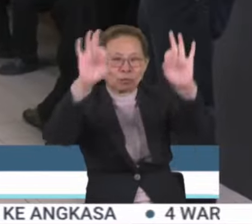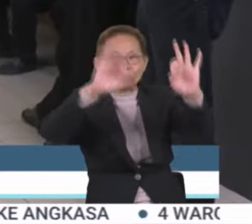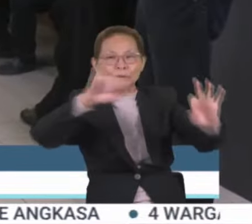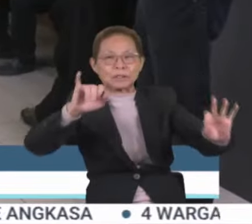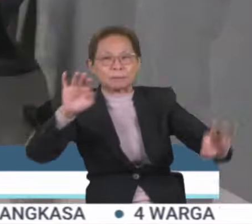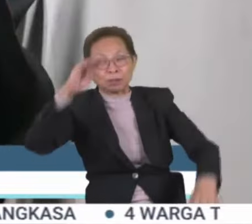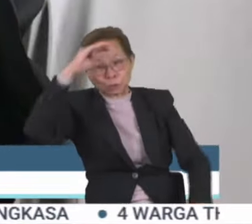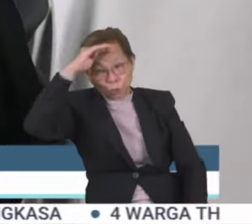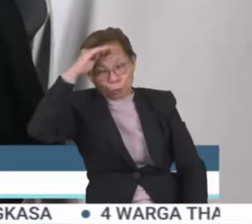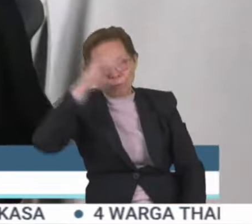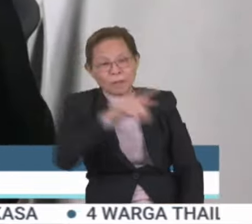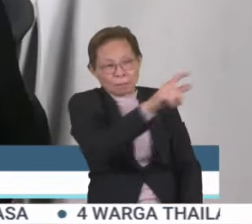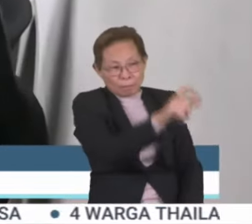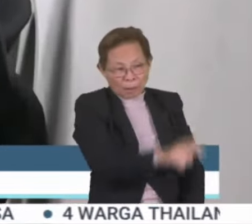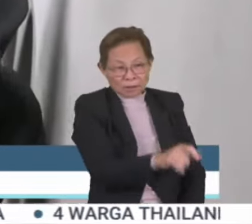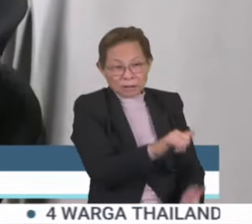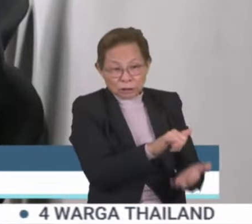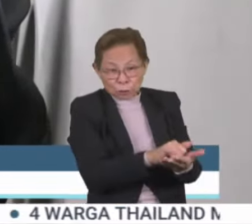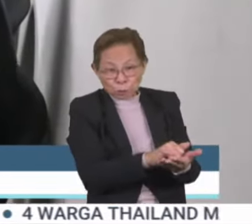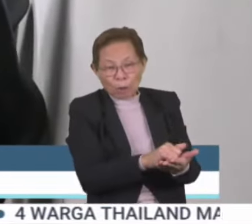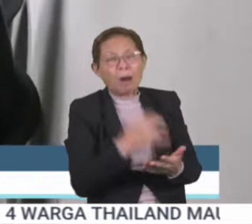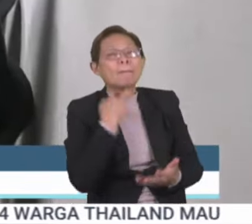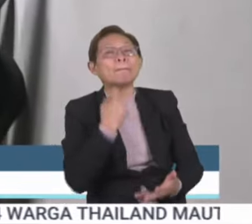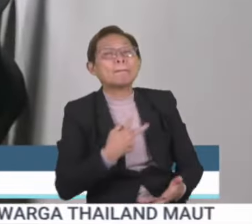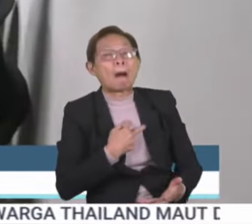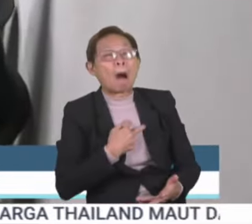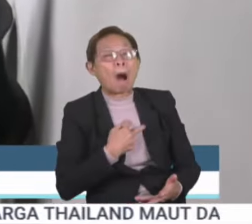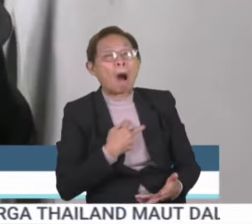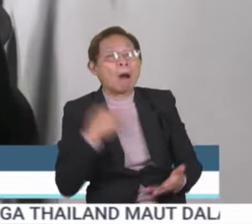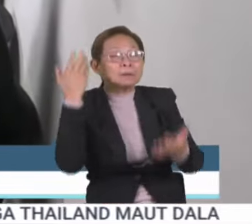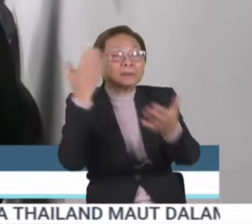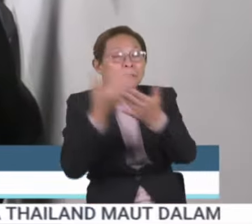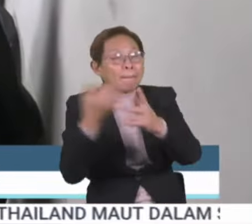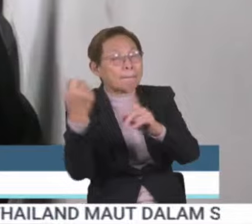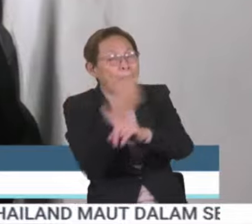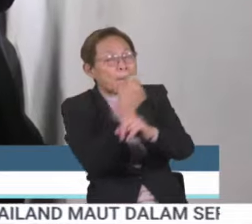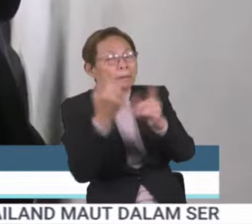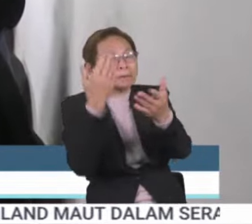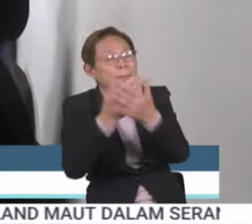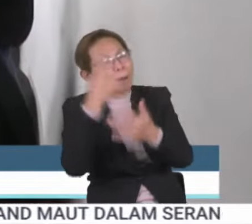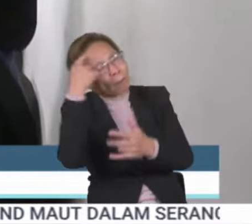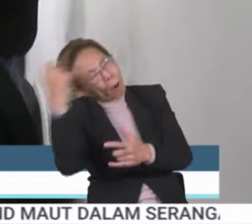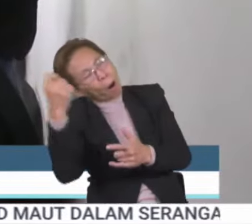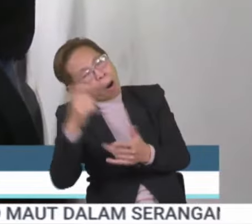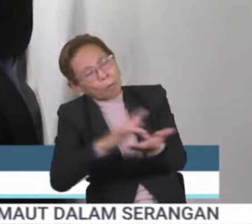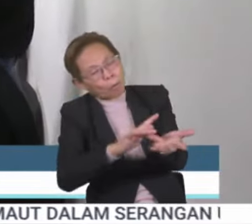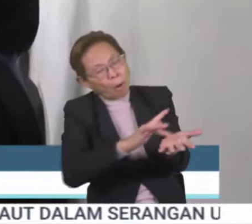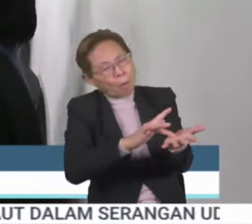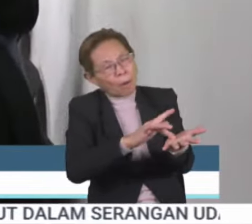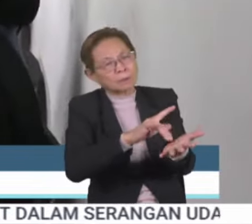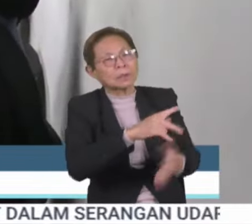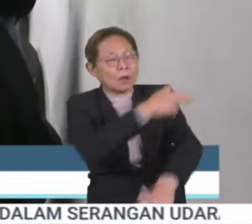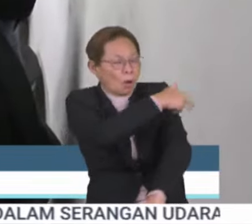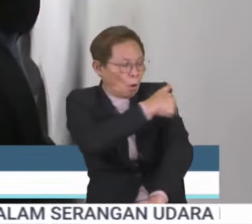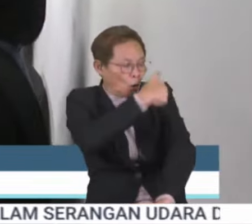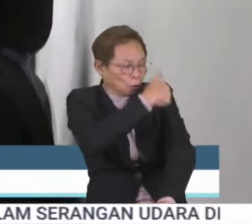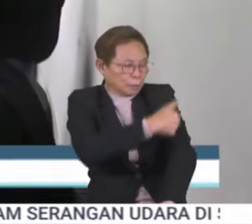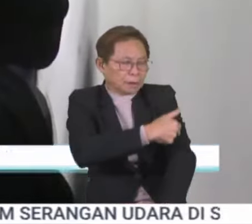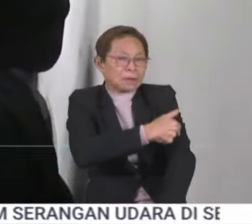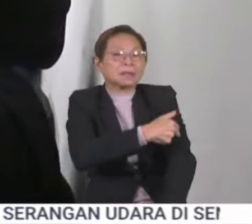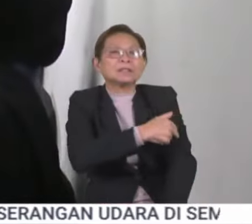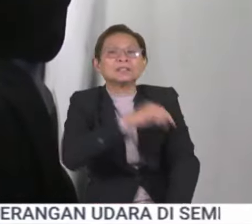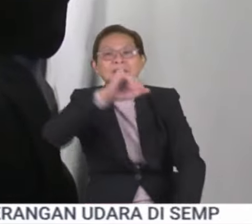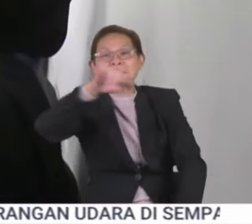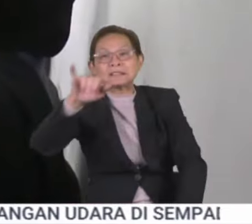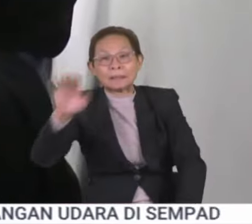Johor Bahru mangsa yang ketika itu sedang hamil parah sehingga koma dan menerima rawatan di Hospital sultanah Aminah Johor Bahru